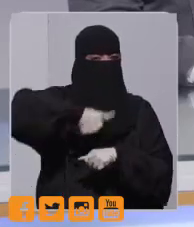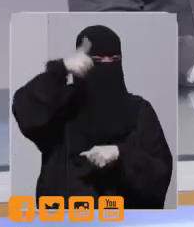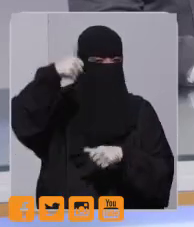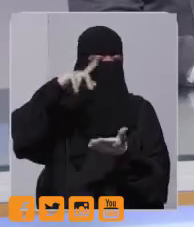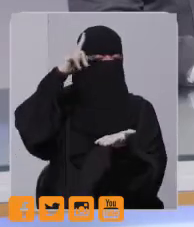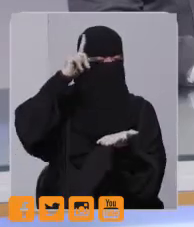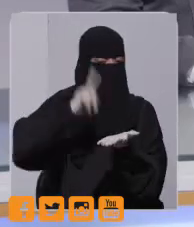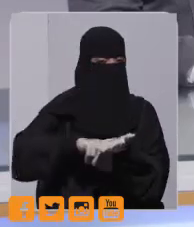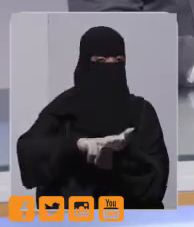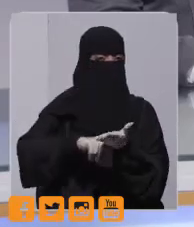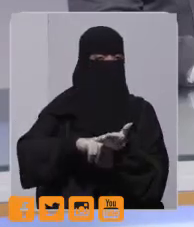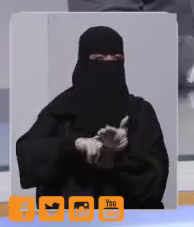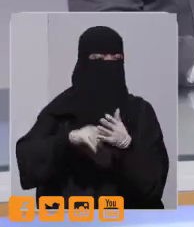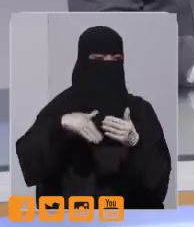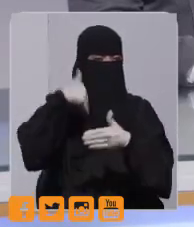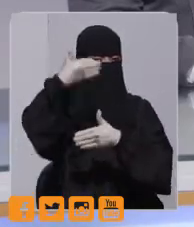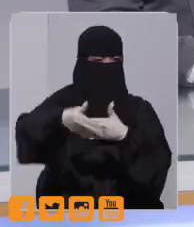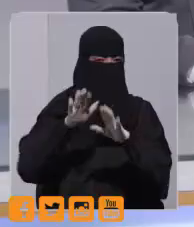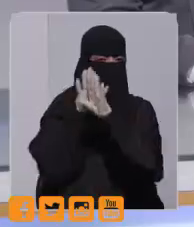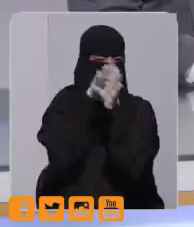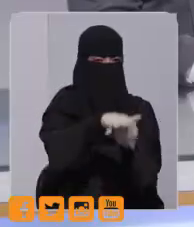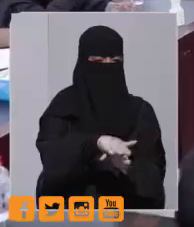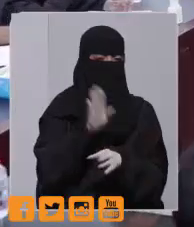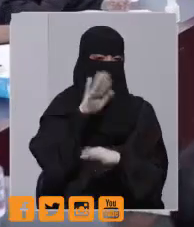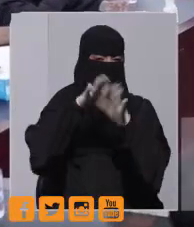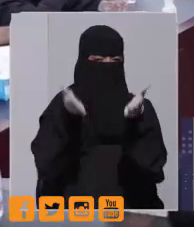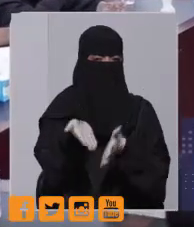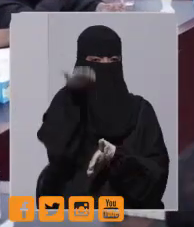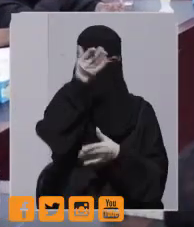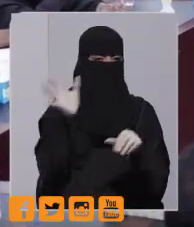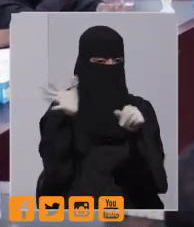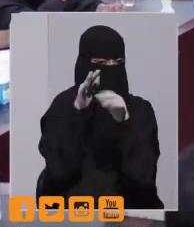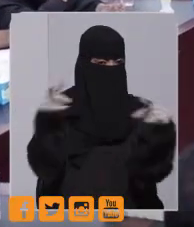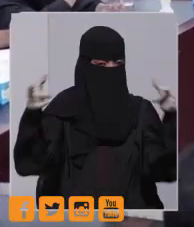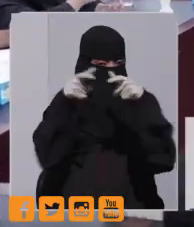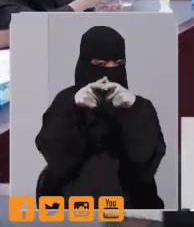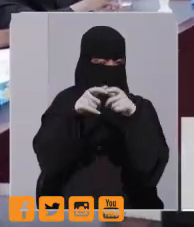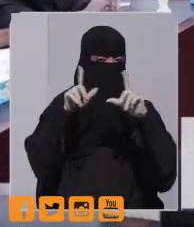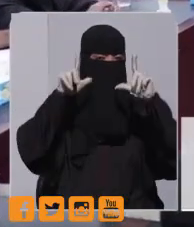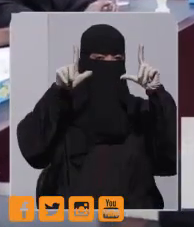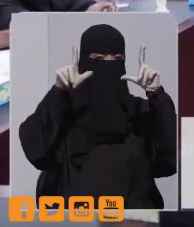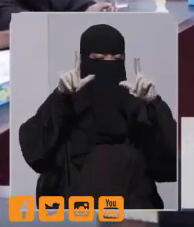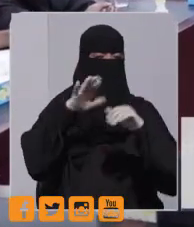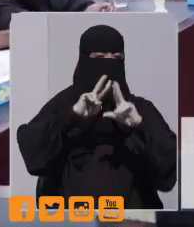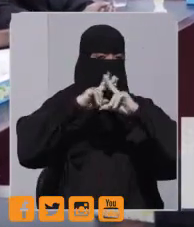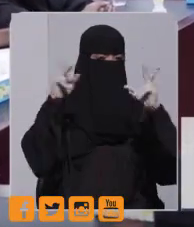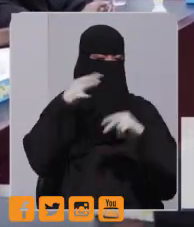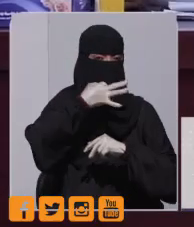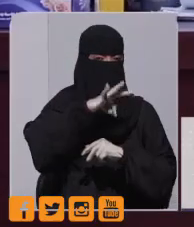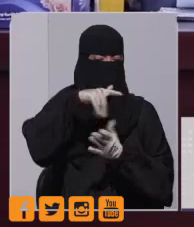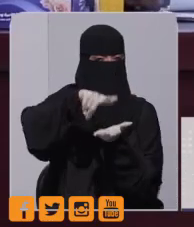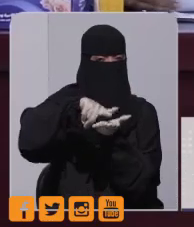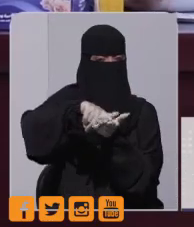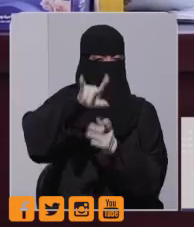تحققت بما يسهم في دعم عمليه التنميه وفي الاستماع استعرض محافظ المهره مستجدات الاوضاع في